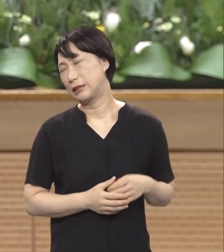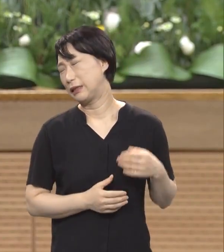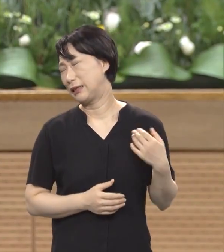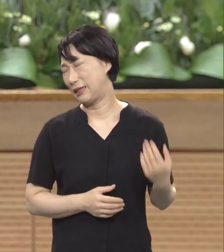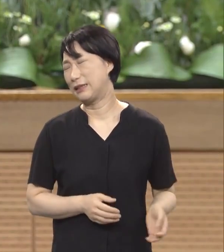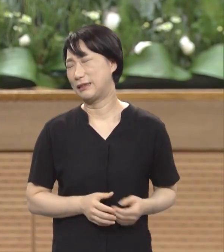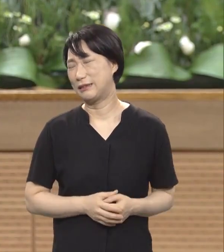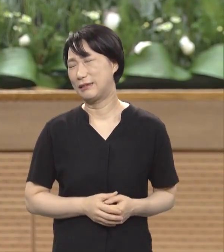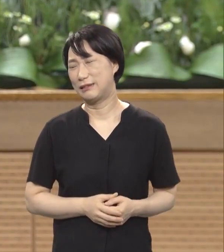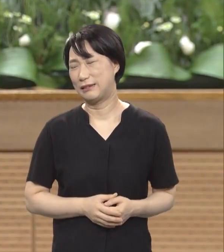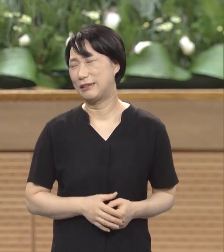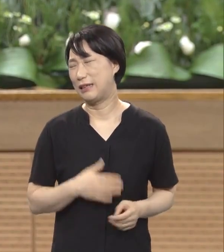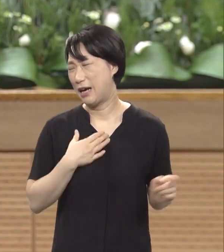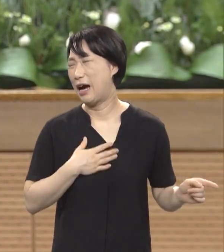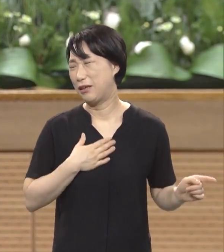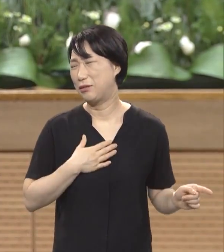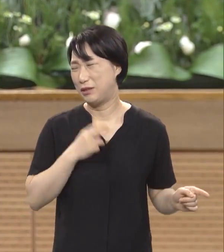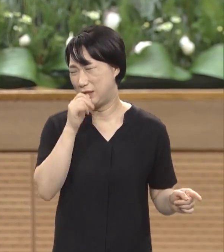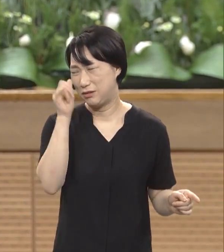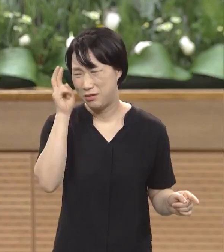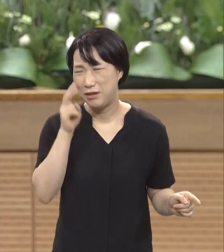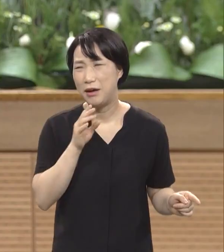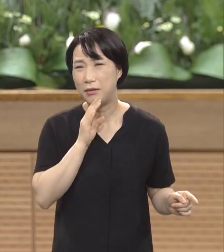뭐 그래도 알아들었겠지